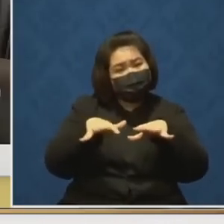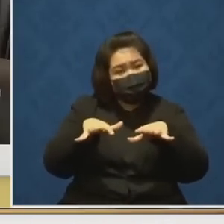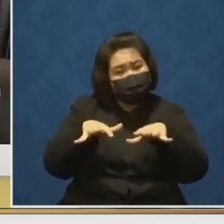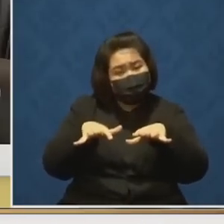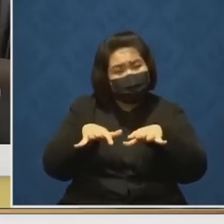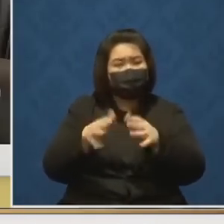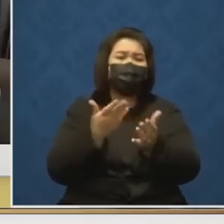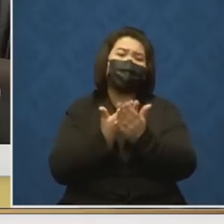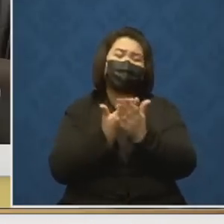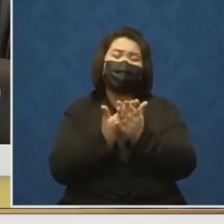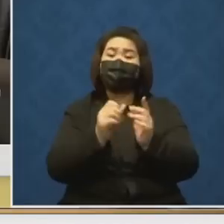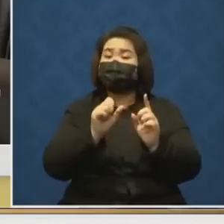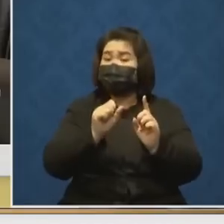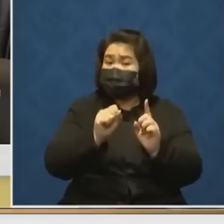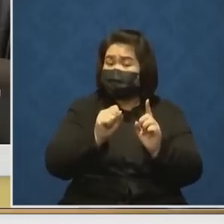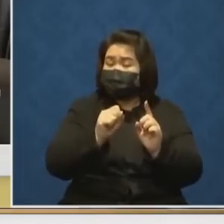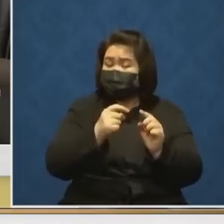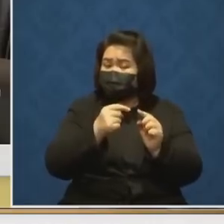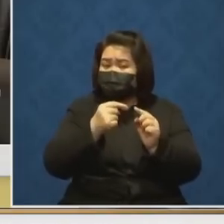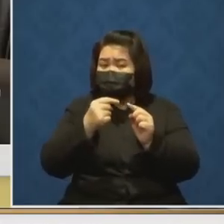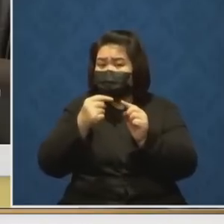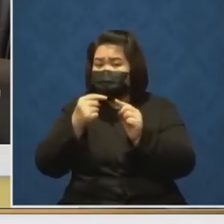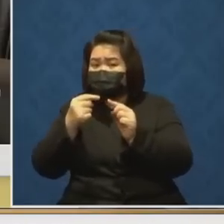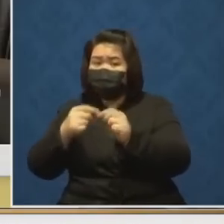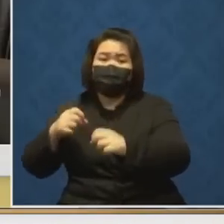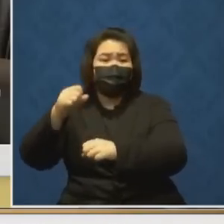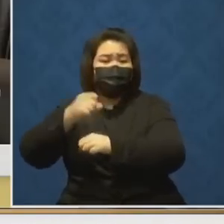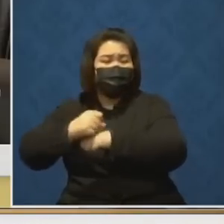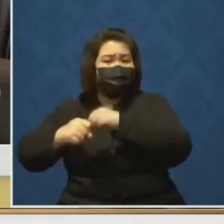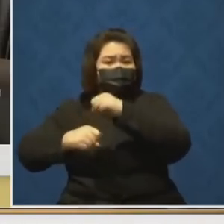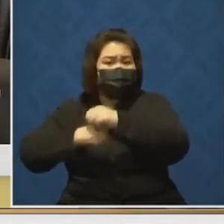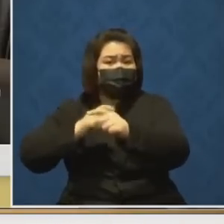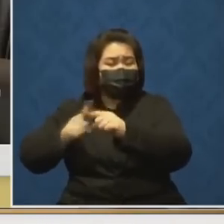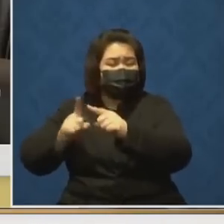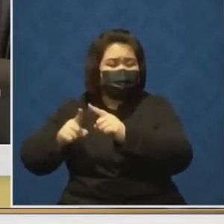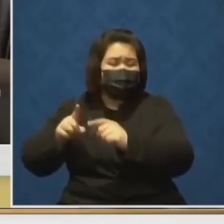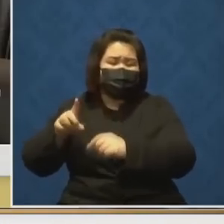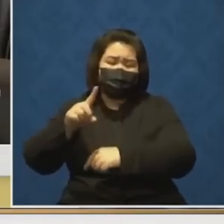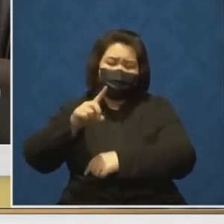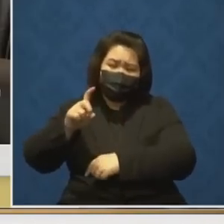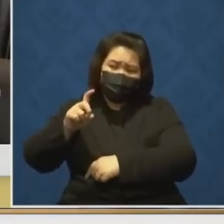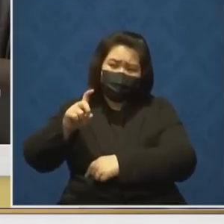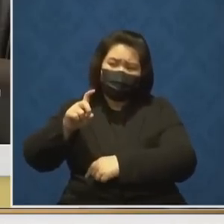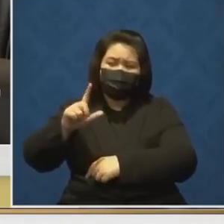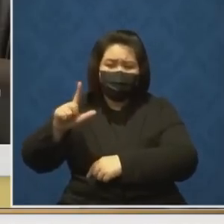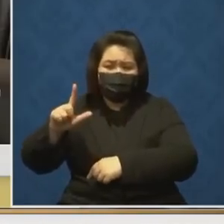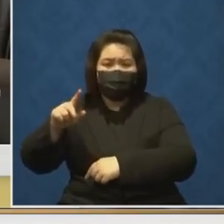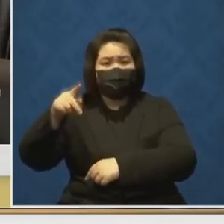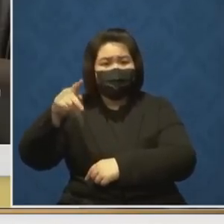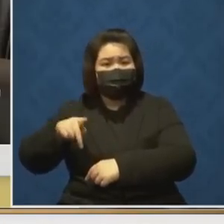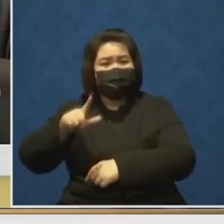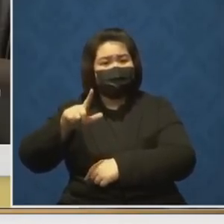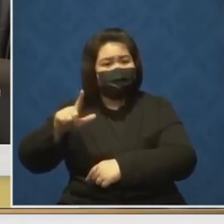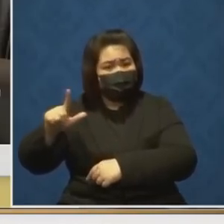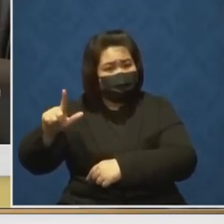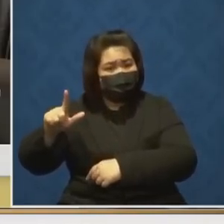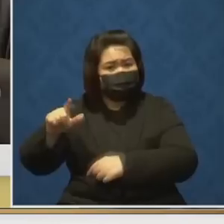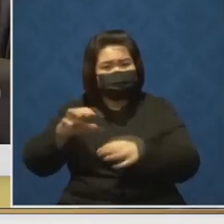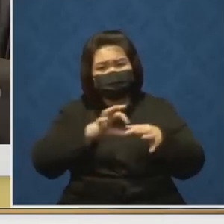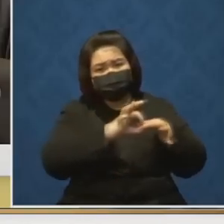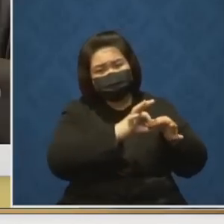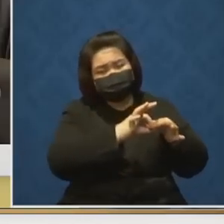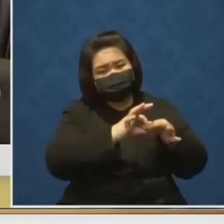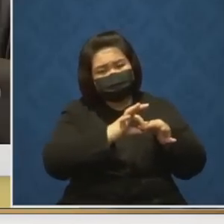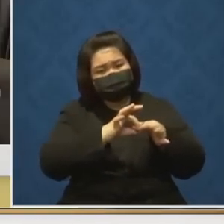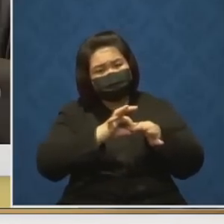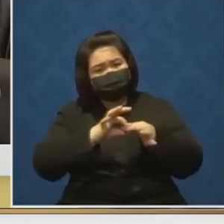ค่าไม่กี่แสนไปจนถงโครงการใหญ่ ๆมูลค่าหลายร้อยจนไปถึมูลค่าหลายพัธร้บาทเรีกวาผูกปินโตลั brought upเป